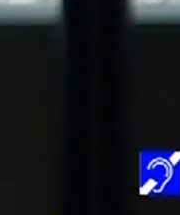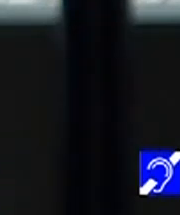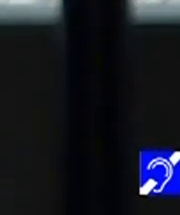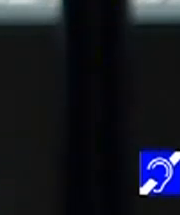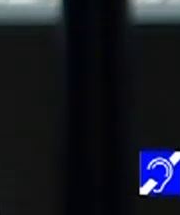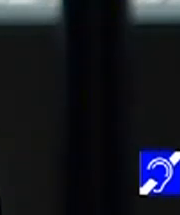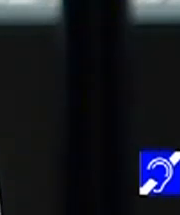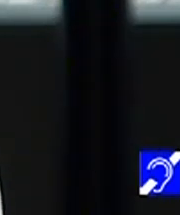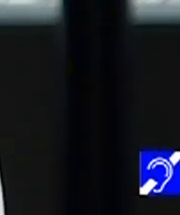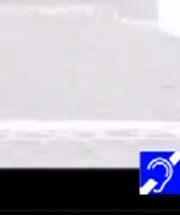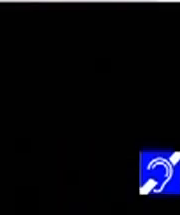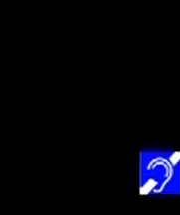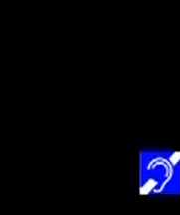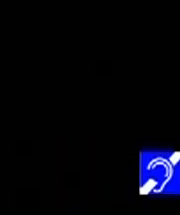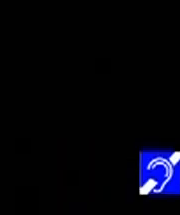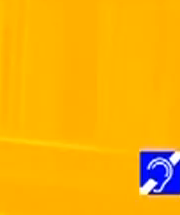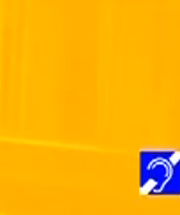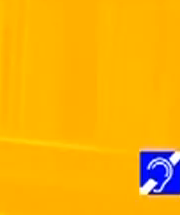invitație.